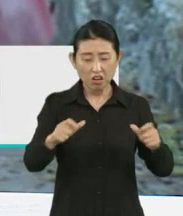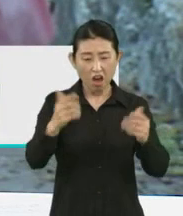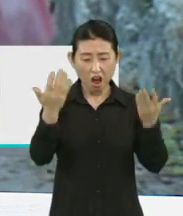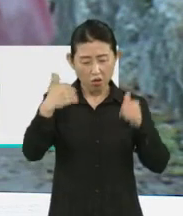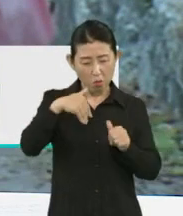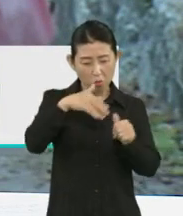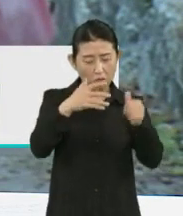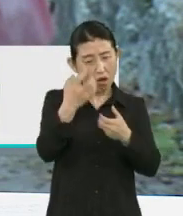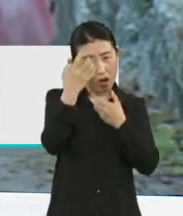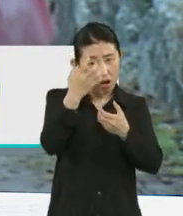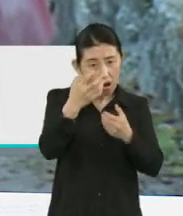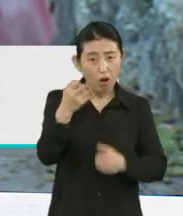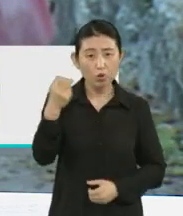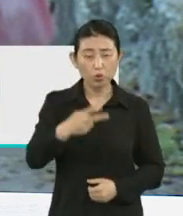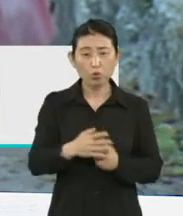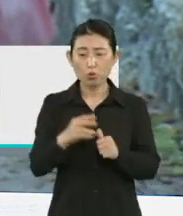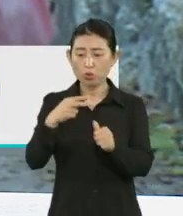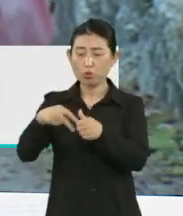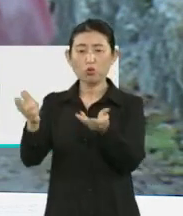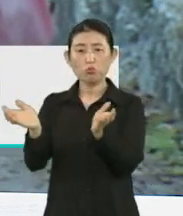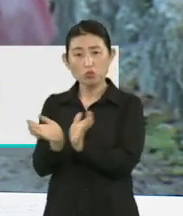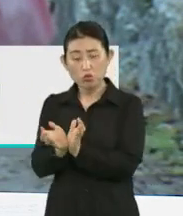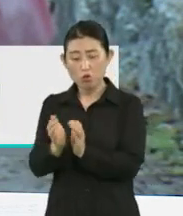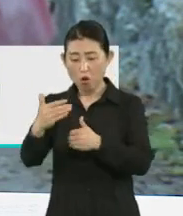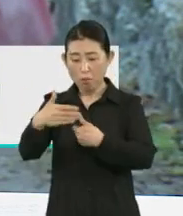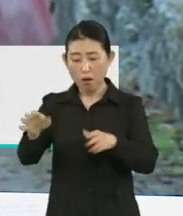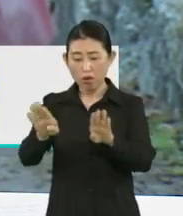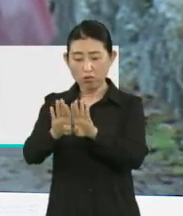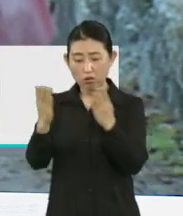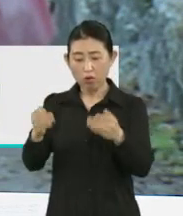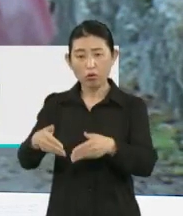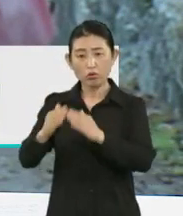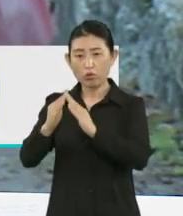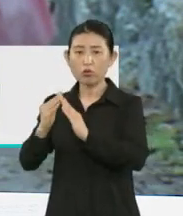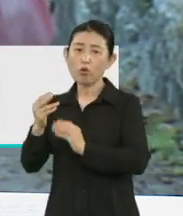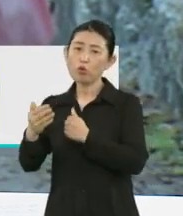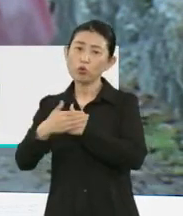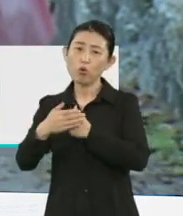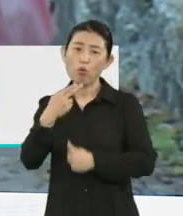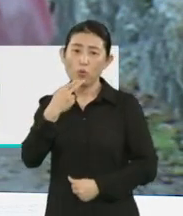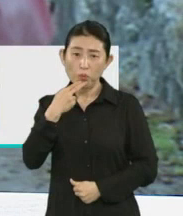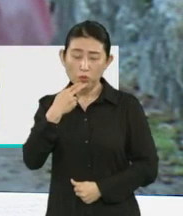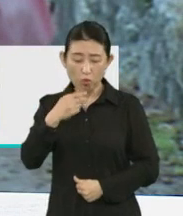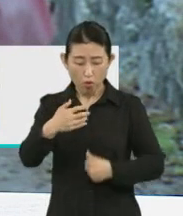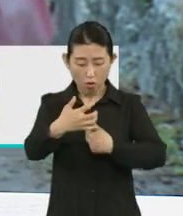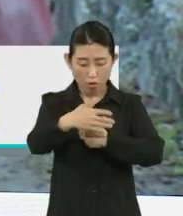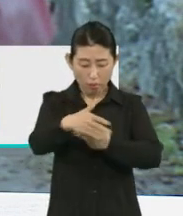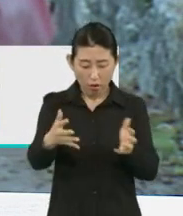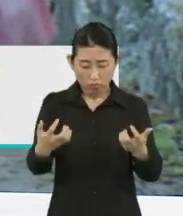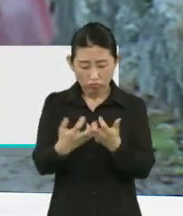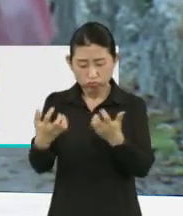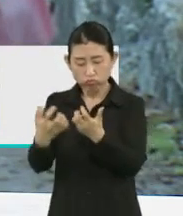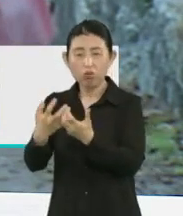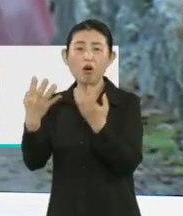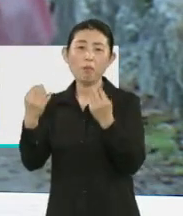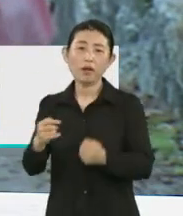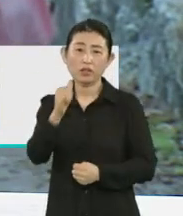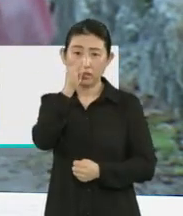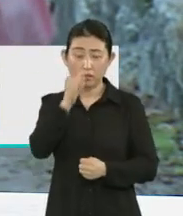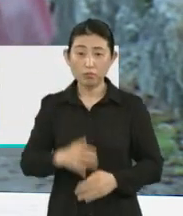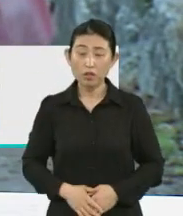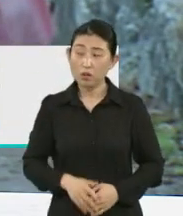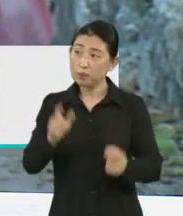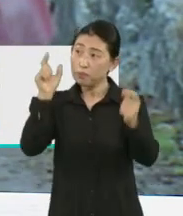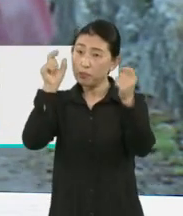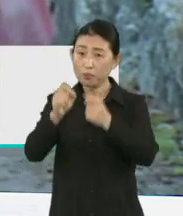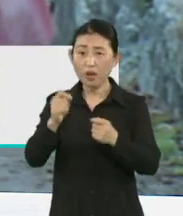현상과 교육부의 교실 증축 지원 부족으로 실제 과밀학급이 지역에도 적잖이 있습니다. 곧 대면 수업이